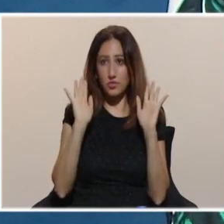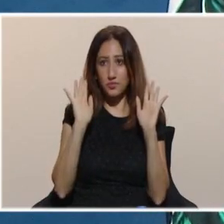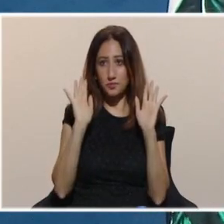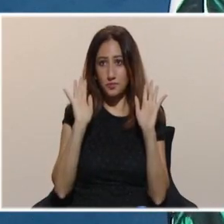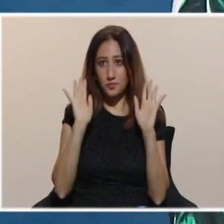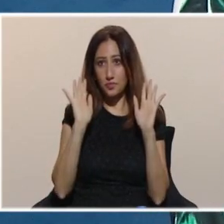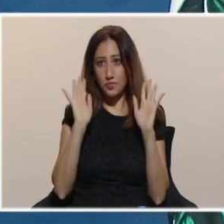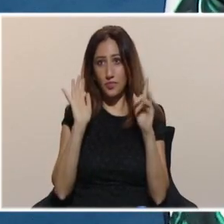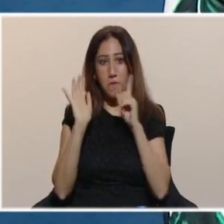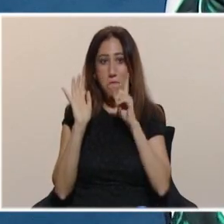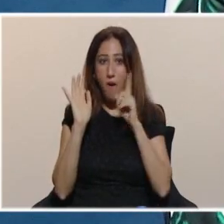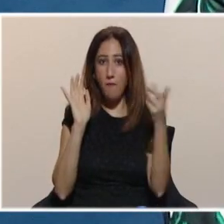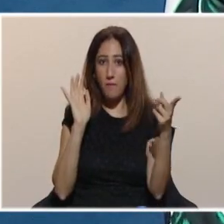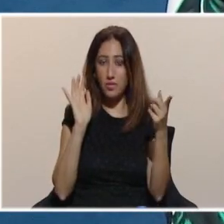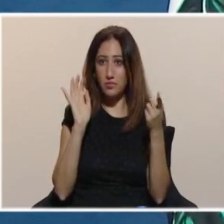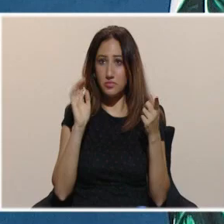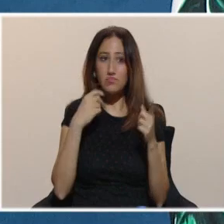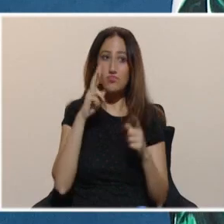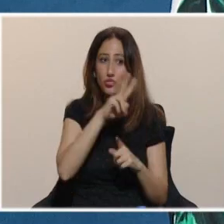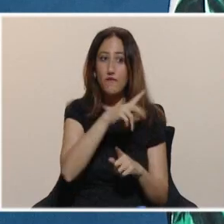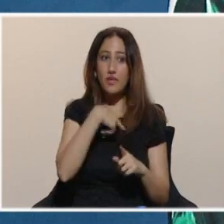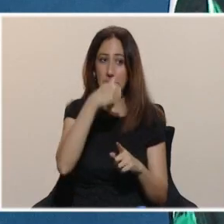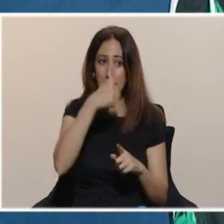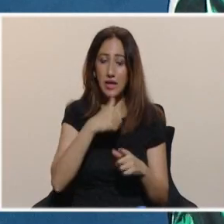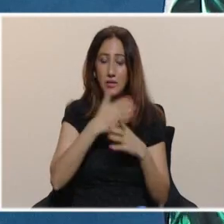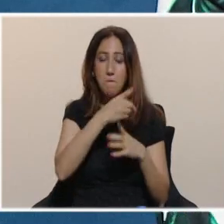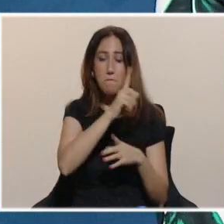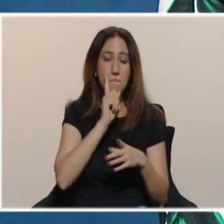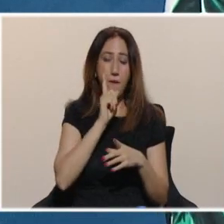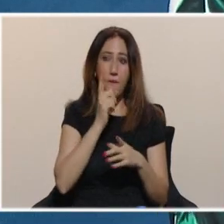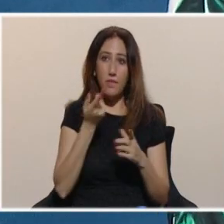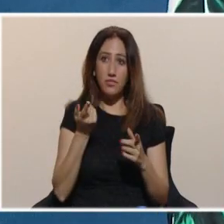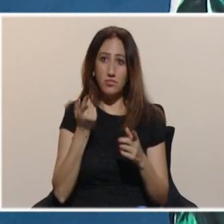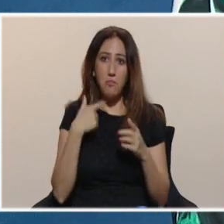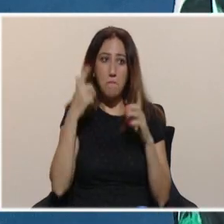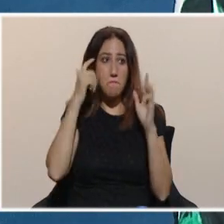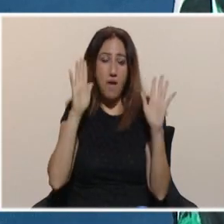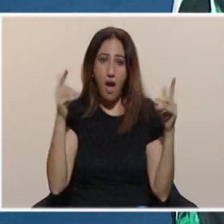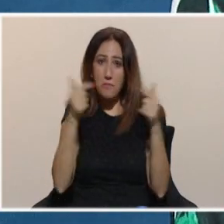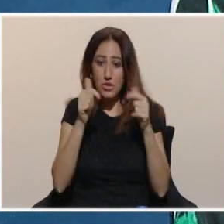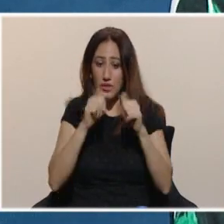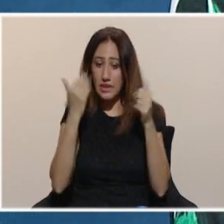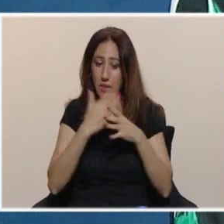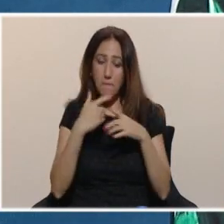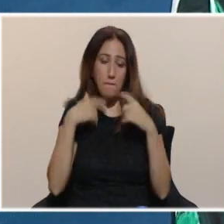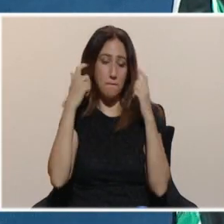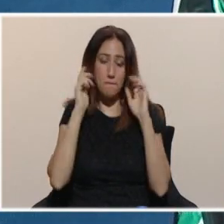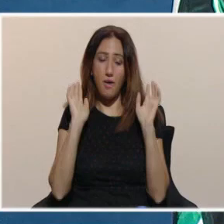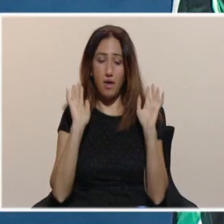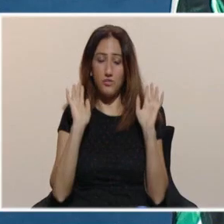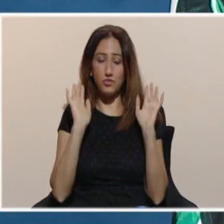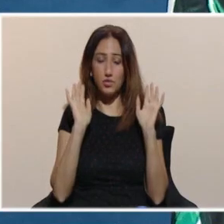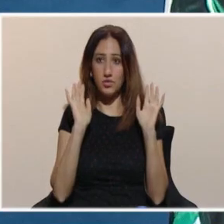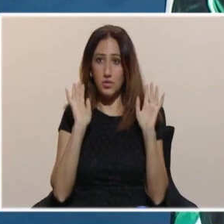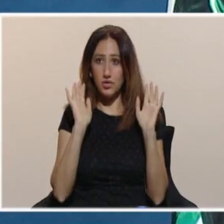الحكايه، يعني مامي برضو بتصعب عليا كتير، لان ما اعرفش هما شافوا ايه مع بعض، بس هما